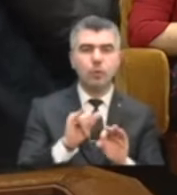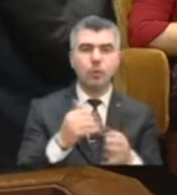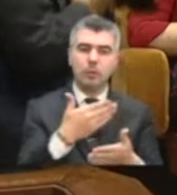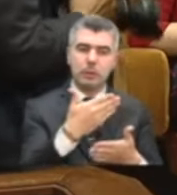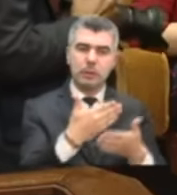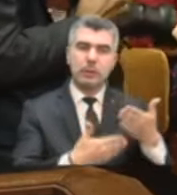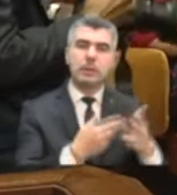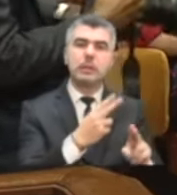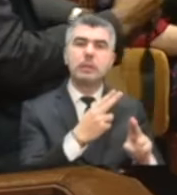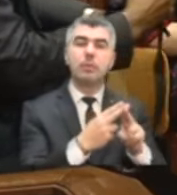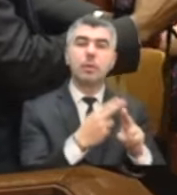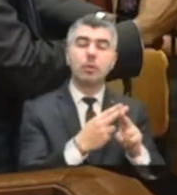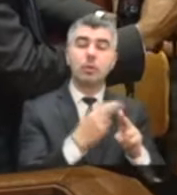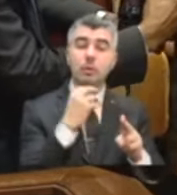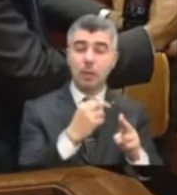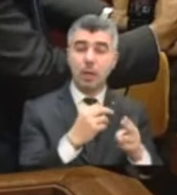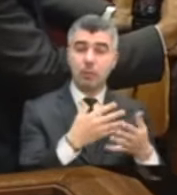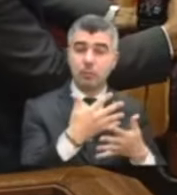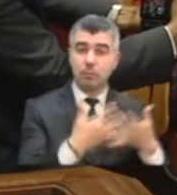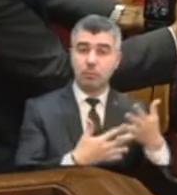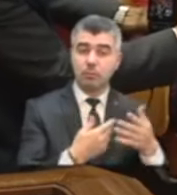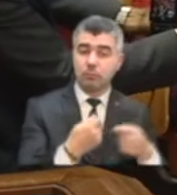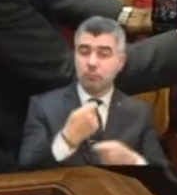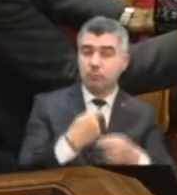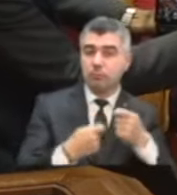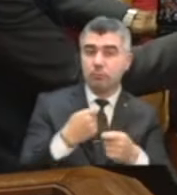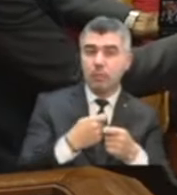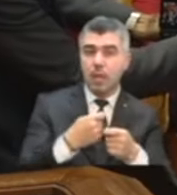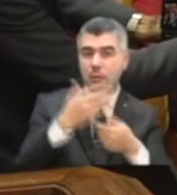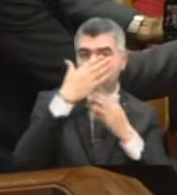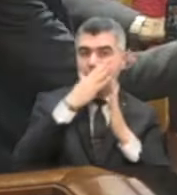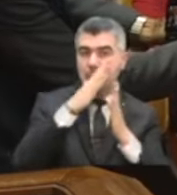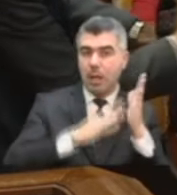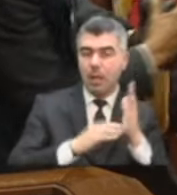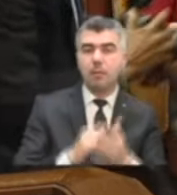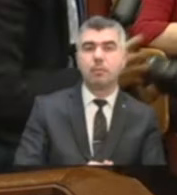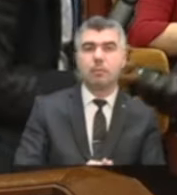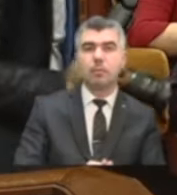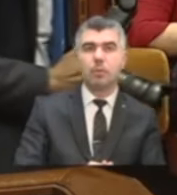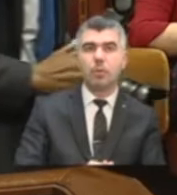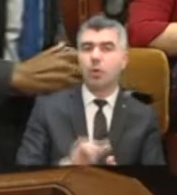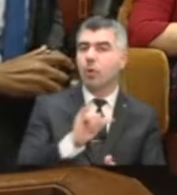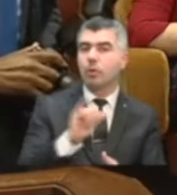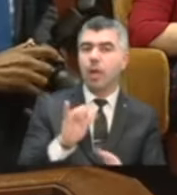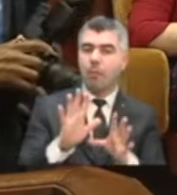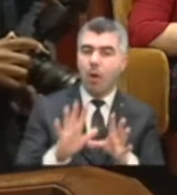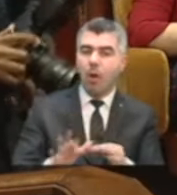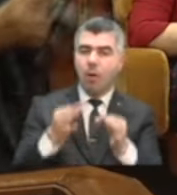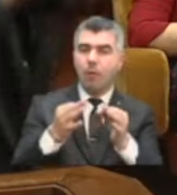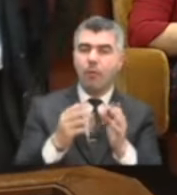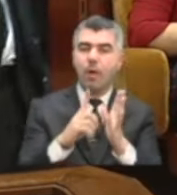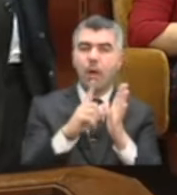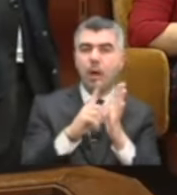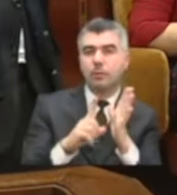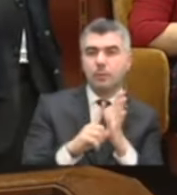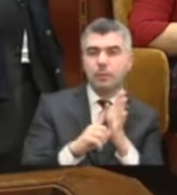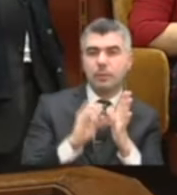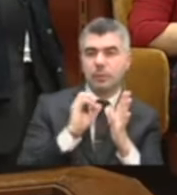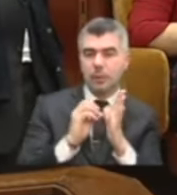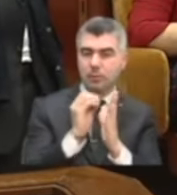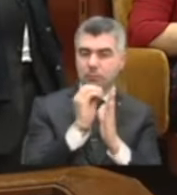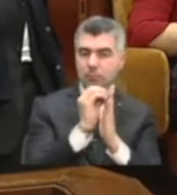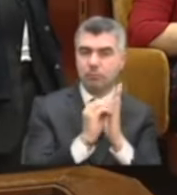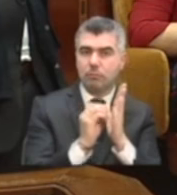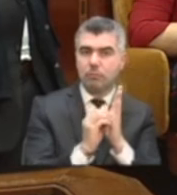المعادن الاستراتيجية والحرجة للاقتصاد الوطني، ولم تقم بإخراج نصوص تشريعية منظمة للأنشطة